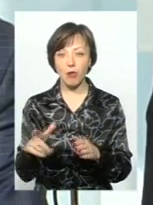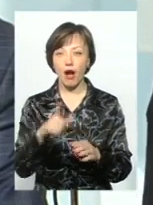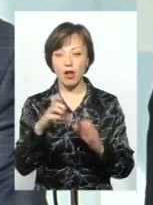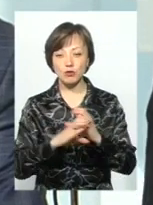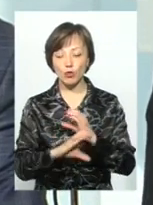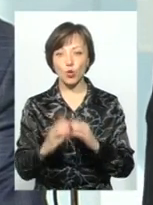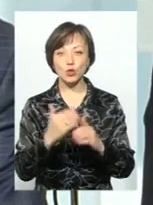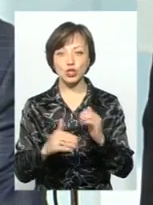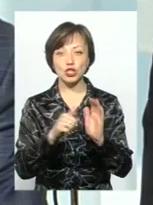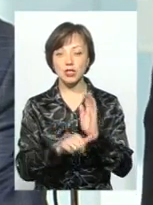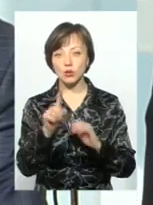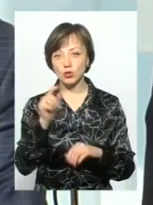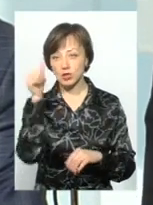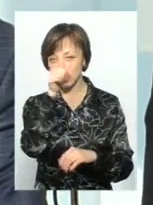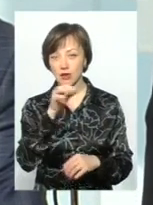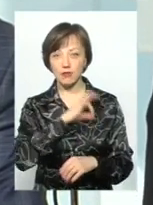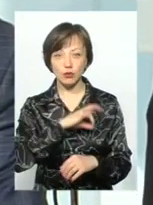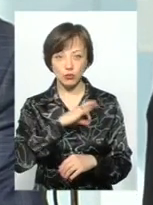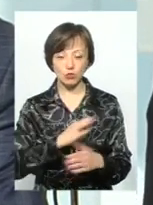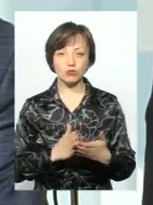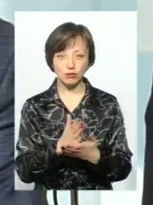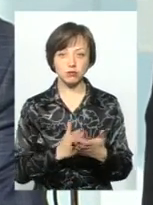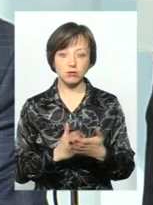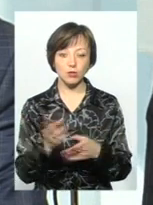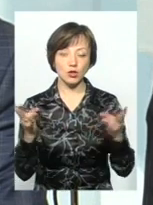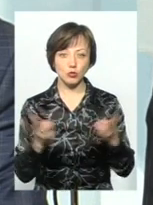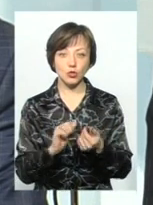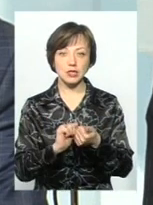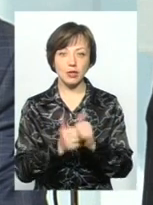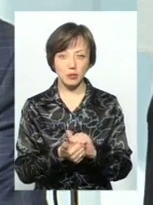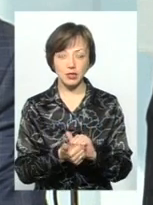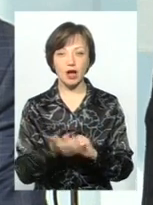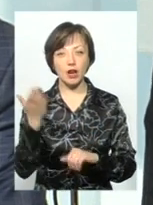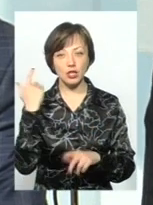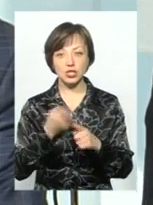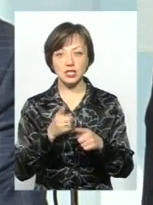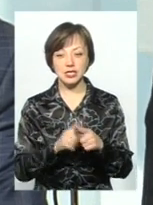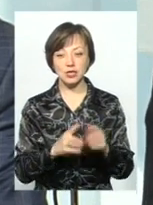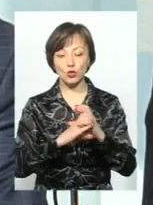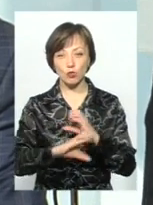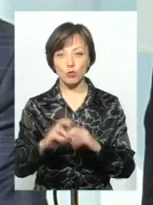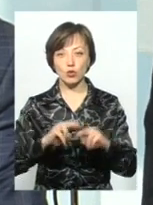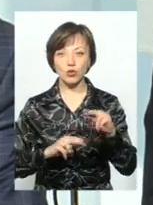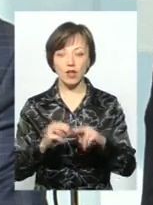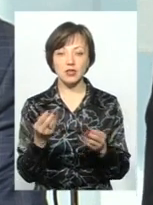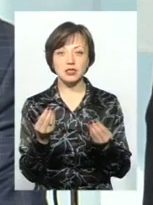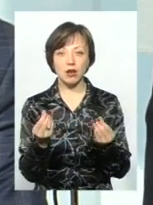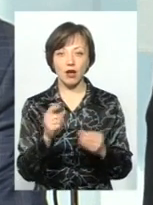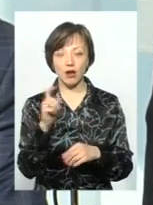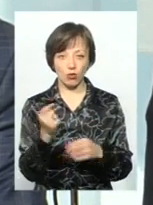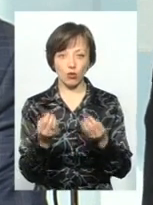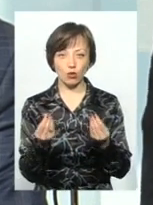вже 61 рік знаходяться в експлуатації, вони потребують заміни. А раніше ці мережі будували за кошти, як ми говорили,